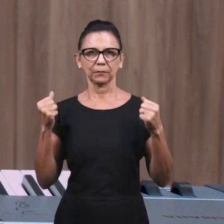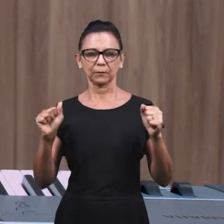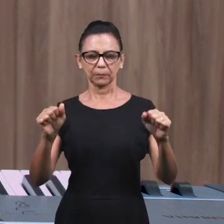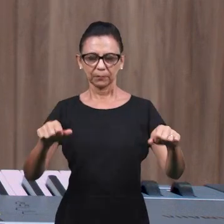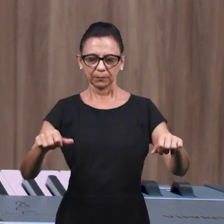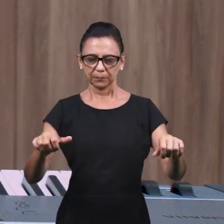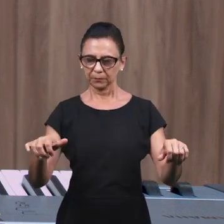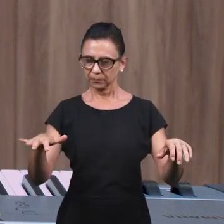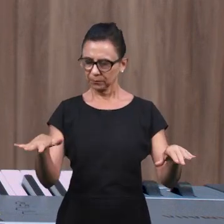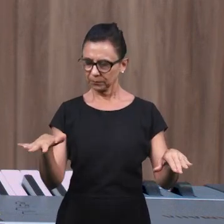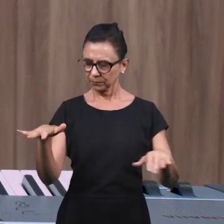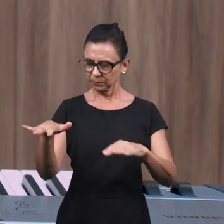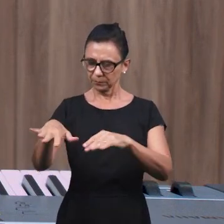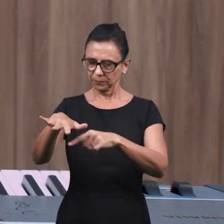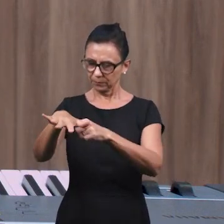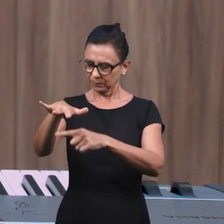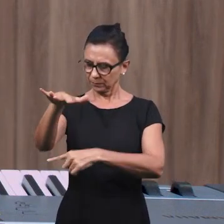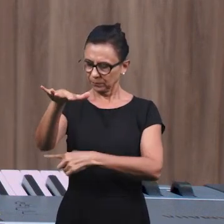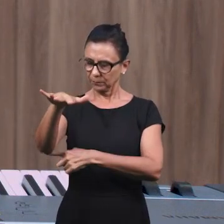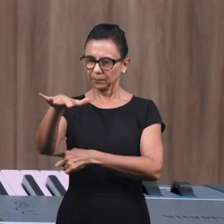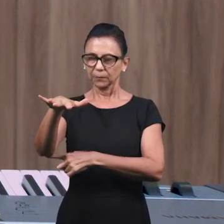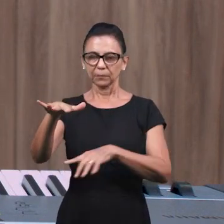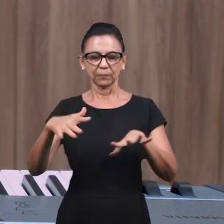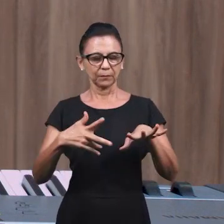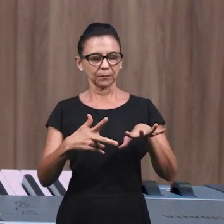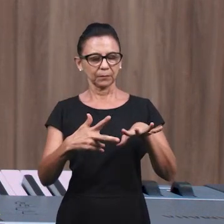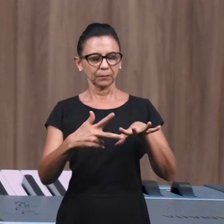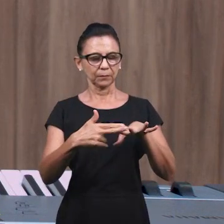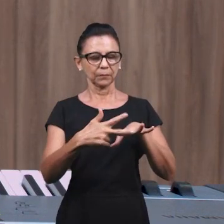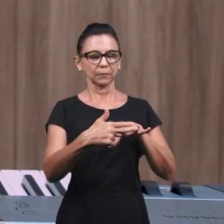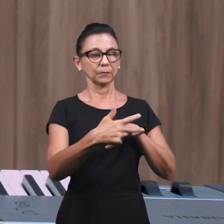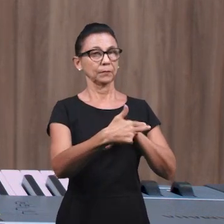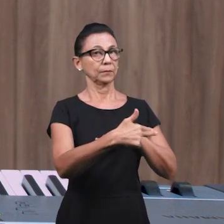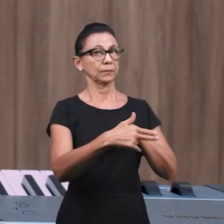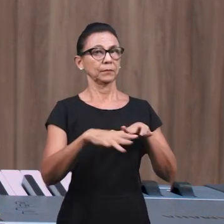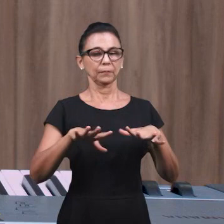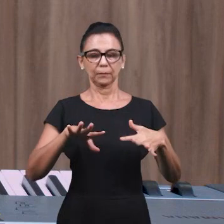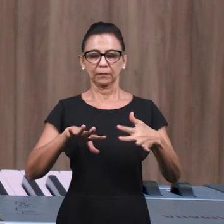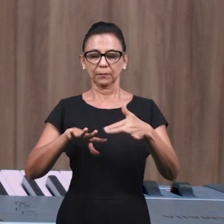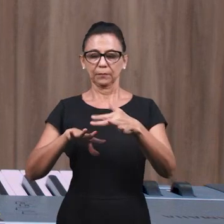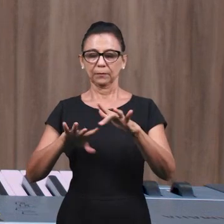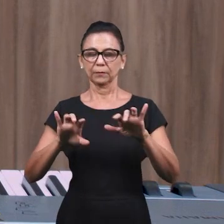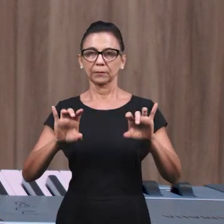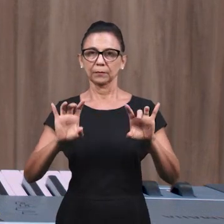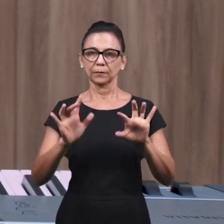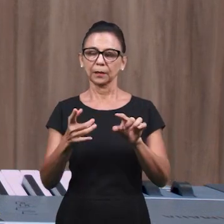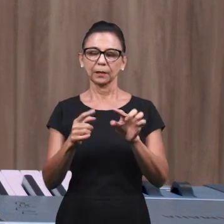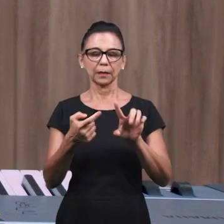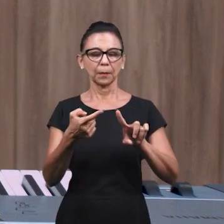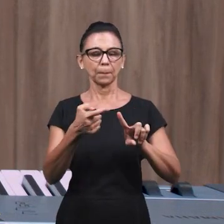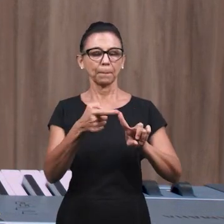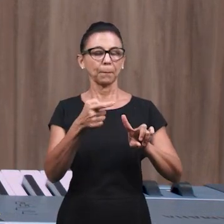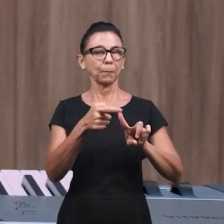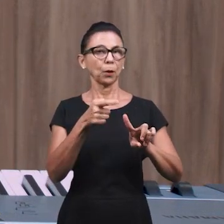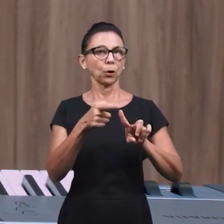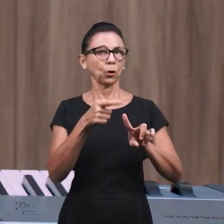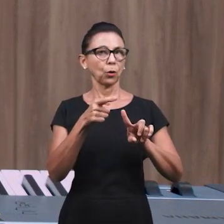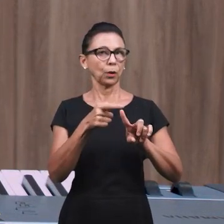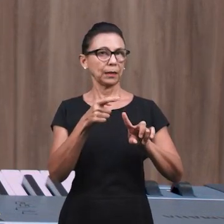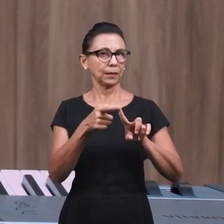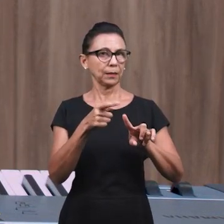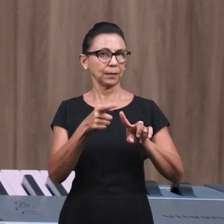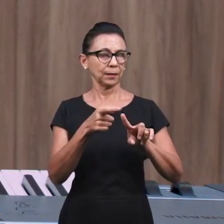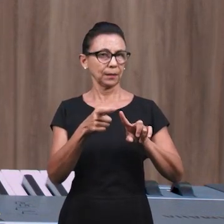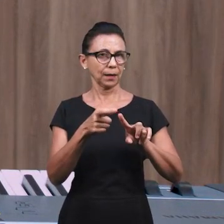relaxées, si nos coudes se trouvent dans la même hauteur du coude, si les ongles sont coupés et si on utilise les pointes de